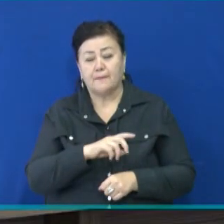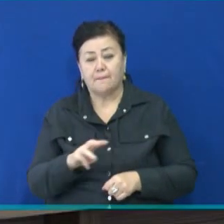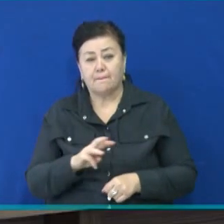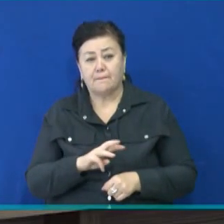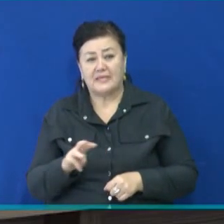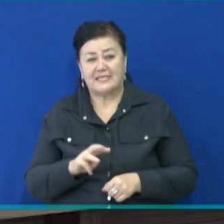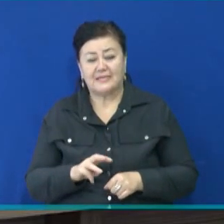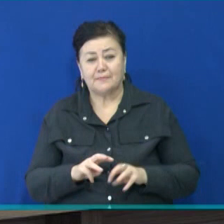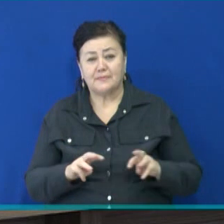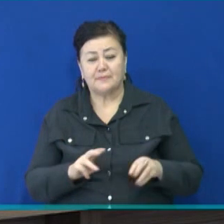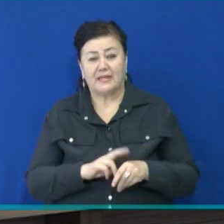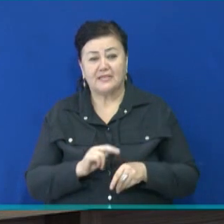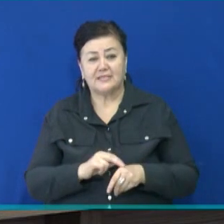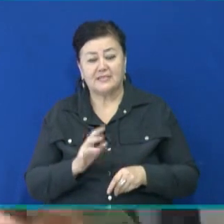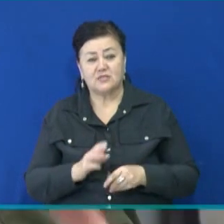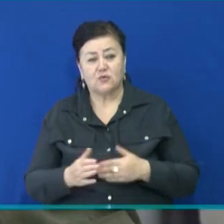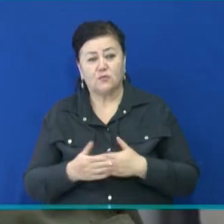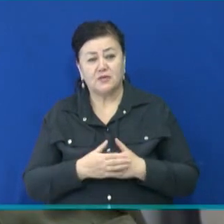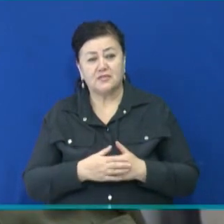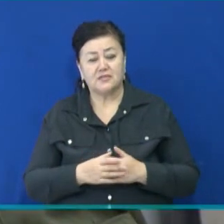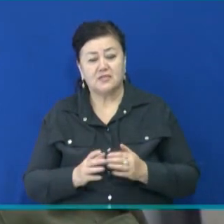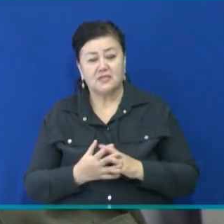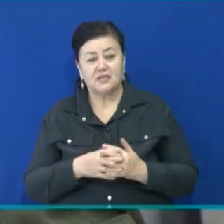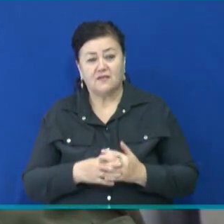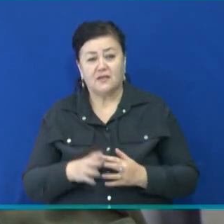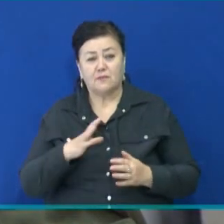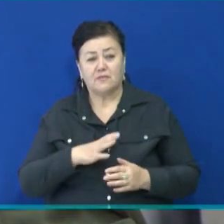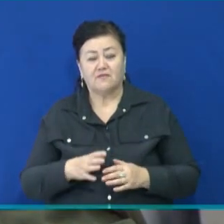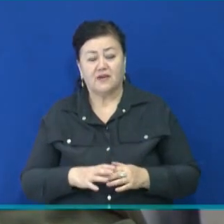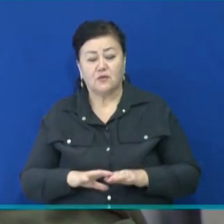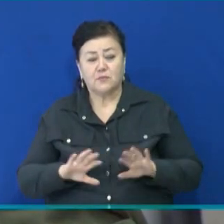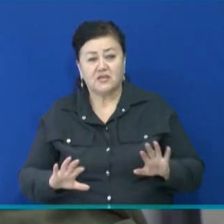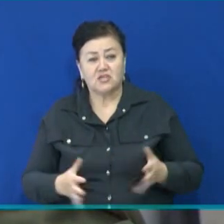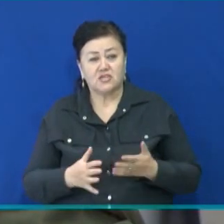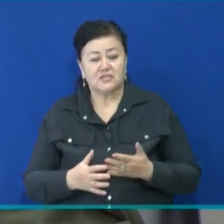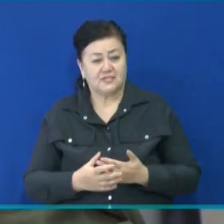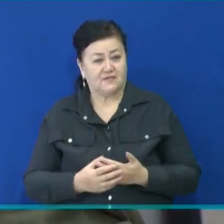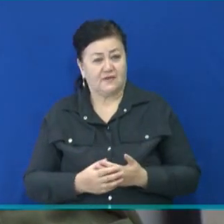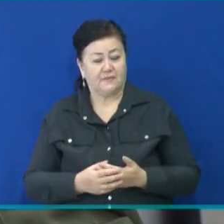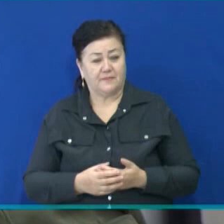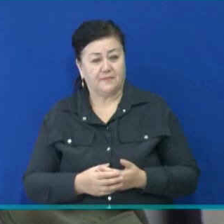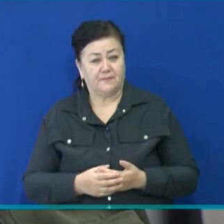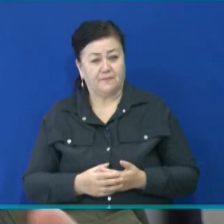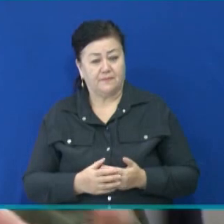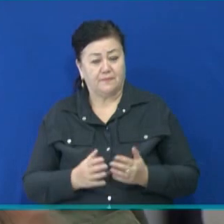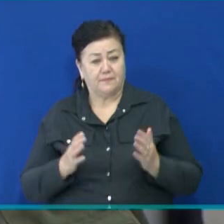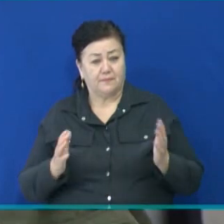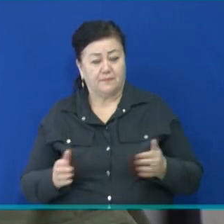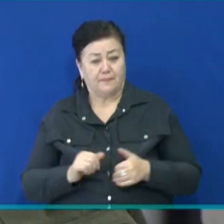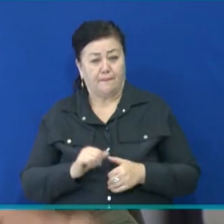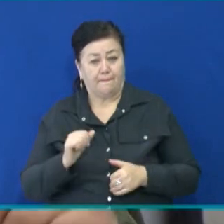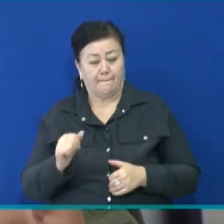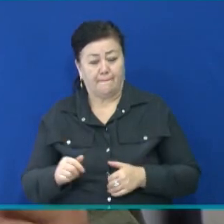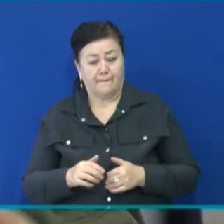жаркие летние дни и происходят вблизи сел. Населенные пункты небольшие. Достаточно большое расстояние.